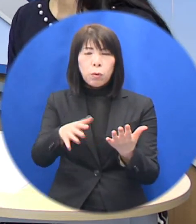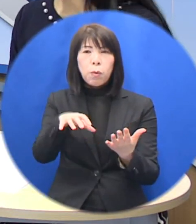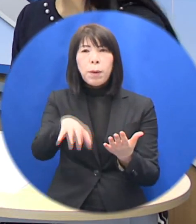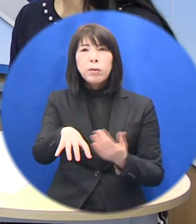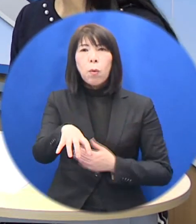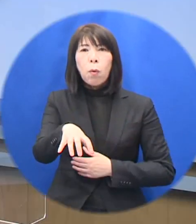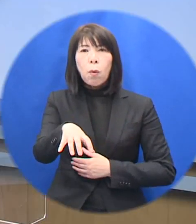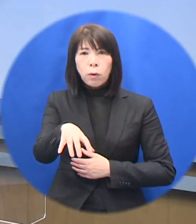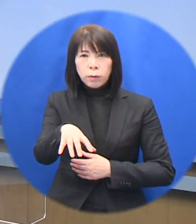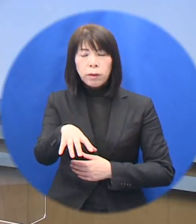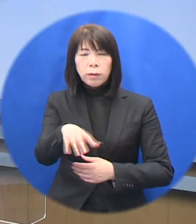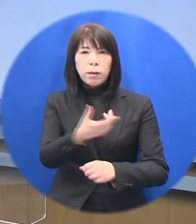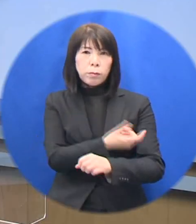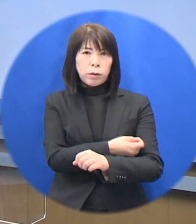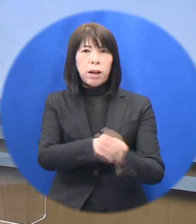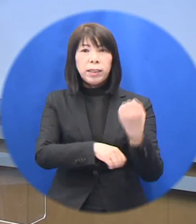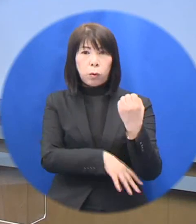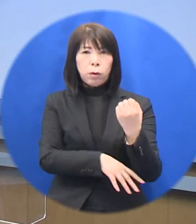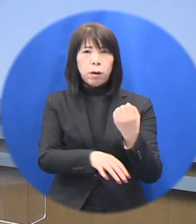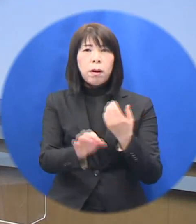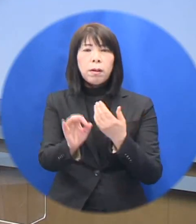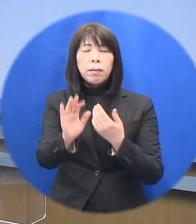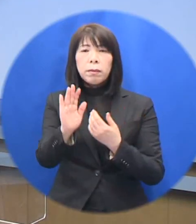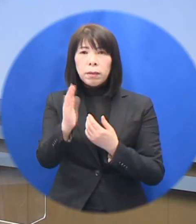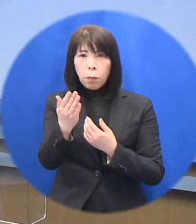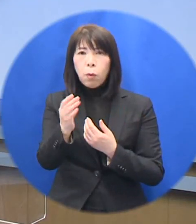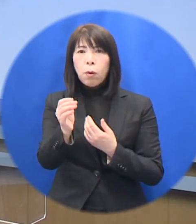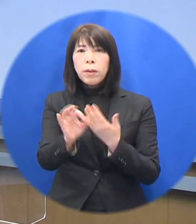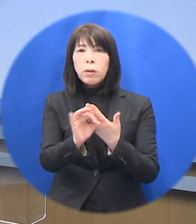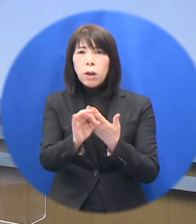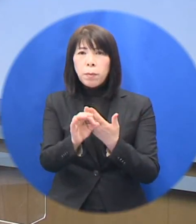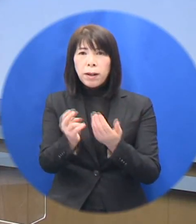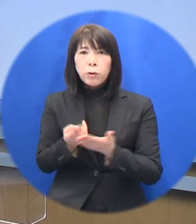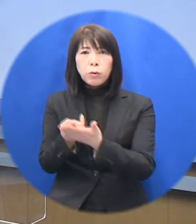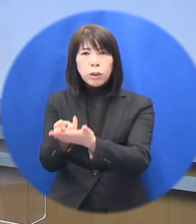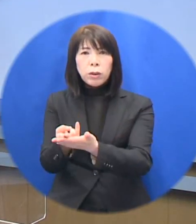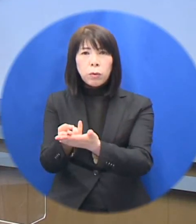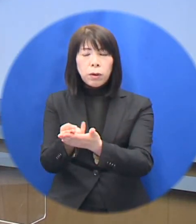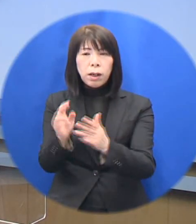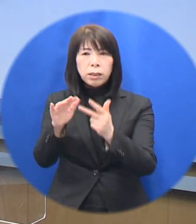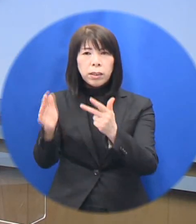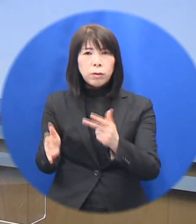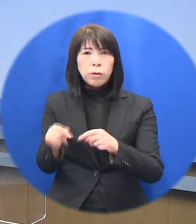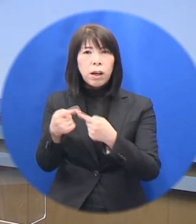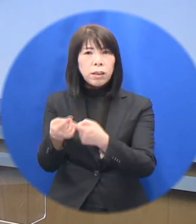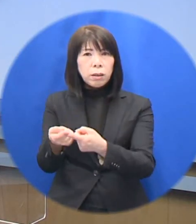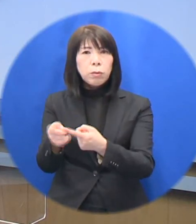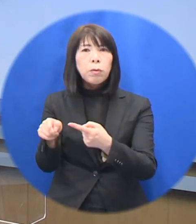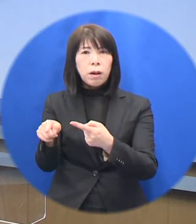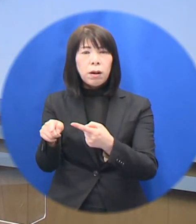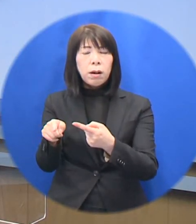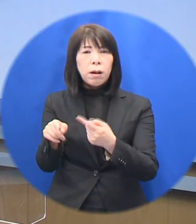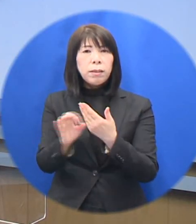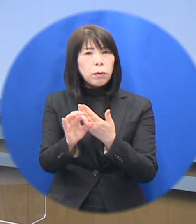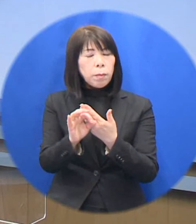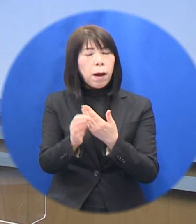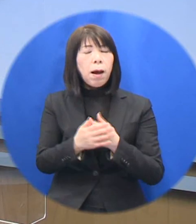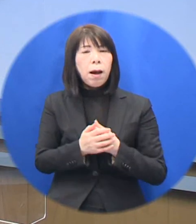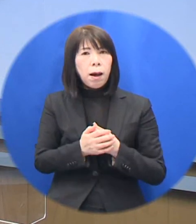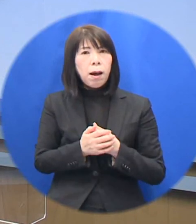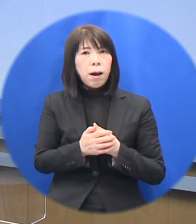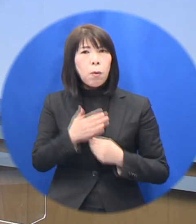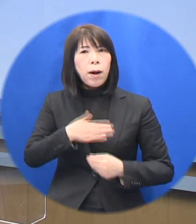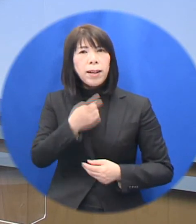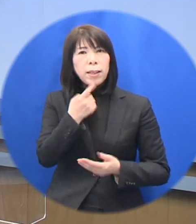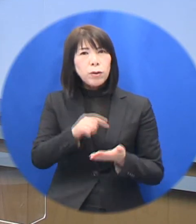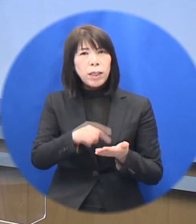んですけども、はい、例えば入院されているとか、はい、それから施設に入所されている方とか、さらには例えば一番分